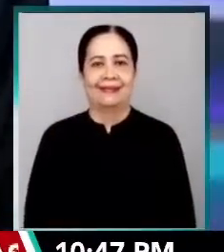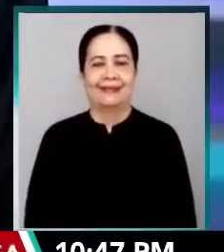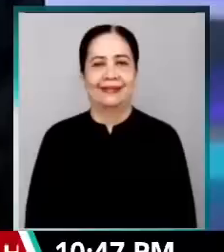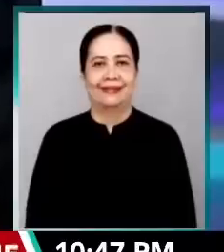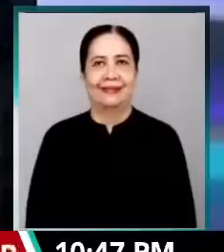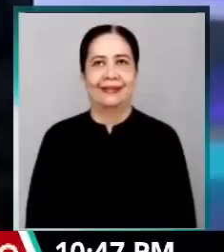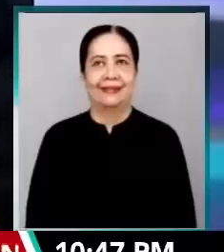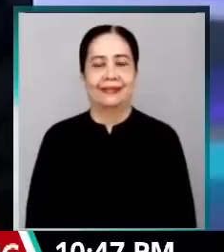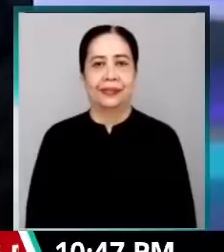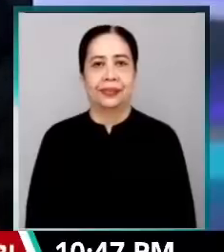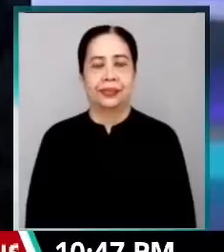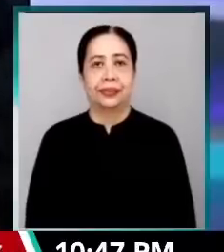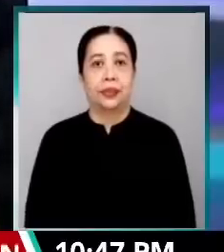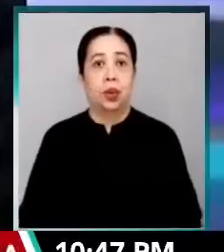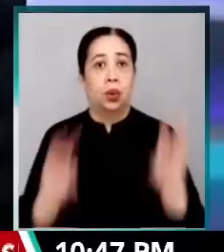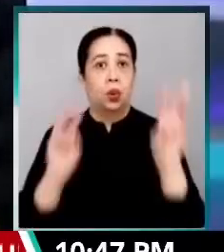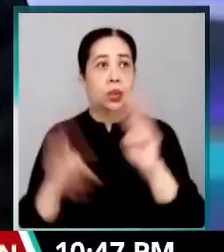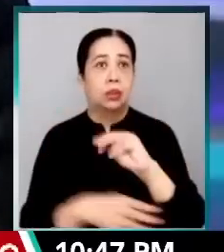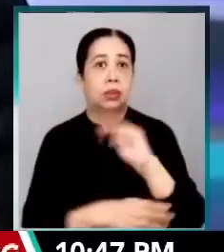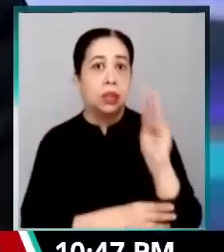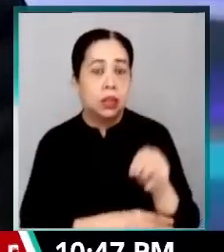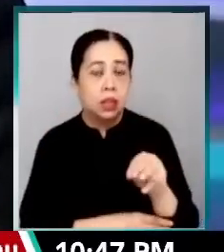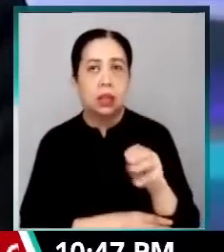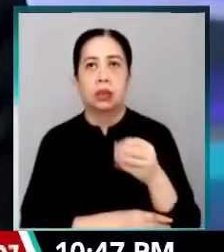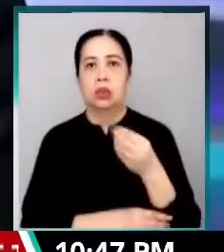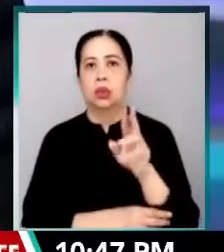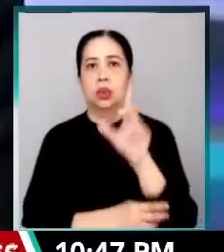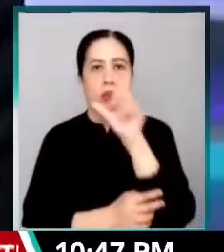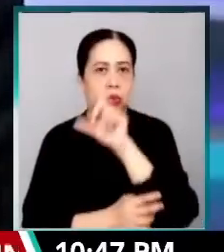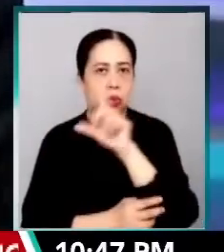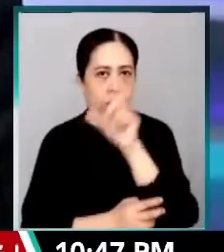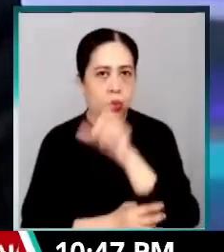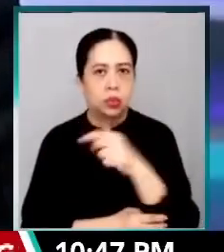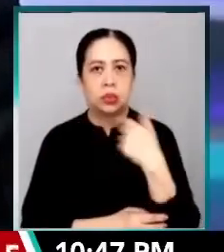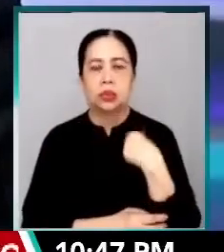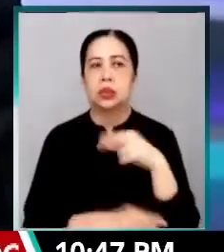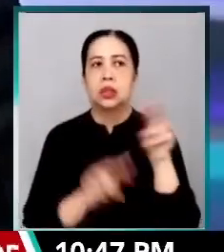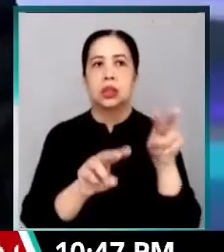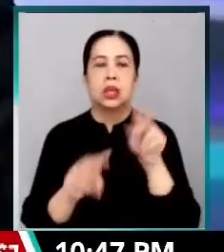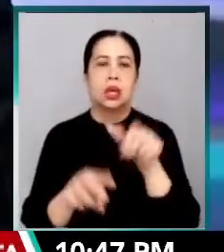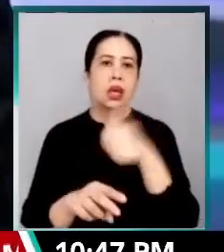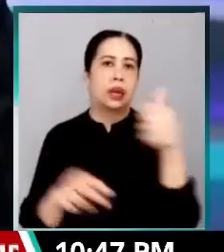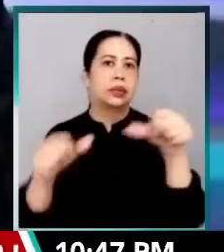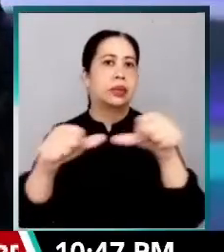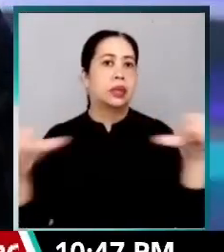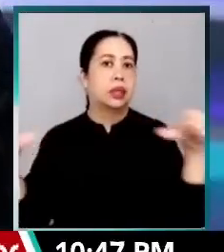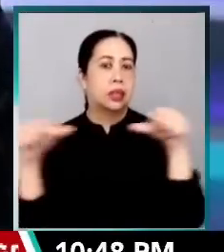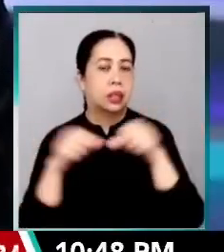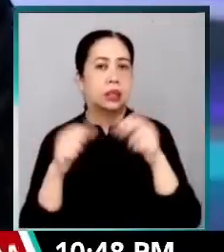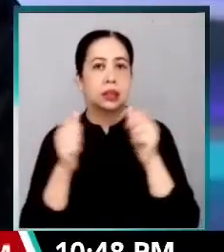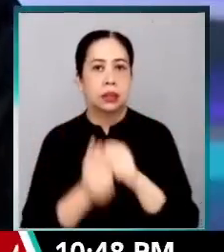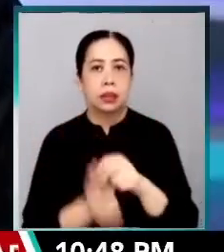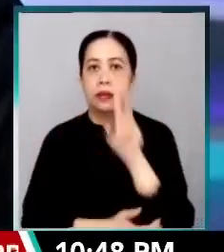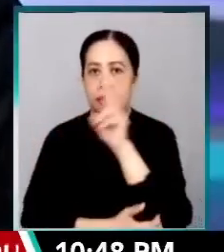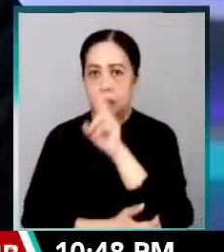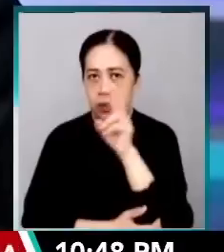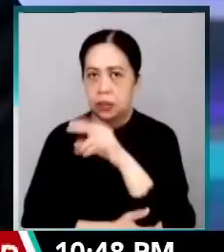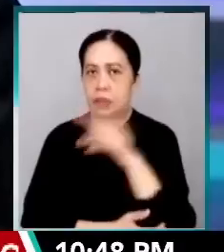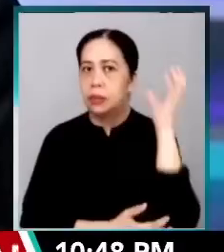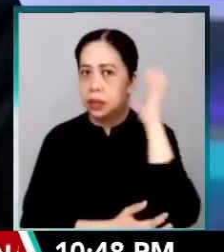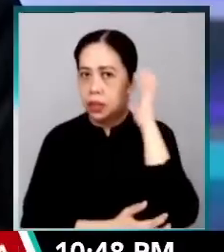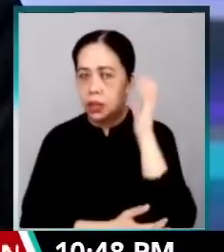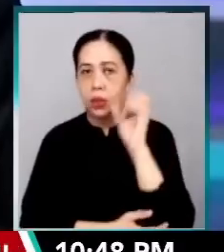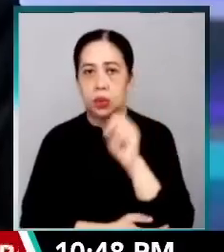Weather ng Manila, no, or Metro Manila or Luzon, we're also looking at the other areas, kasama na dyan ang Visayas and Mindanao. So through our